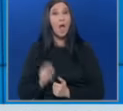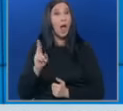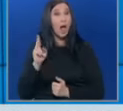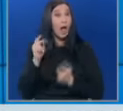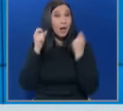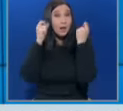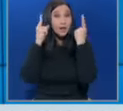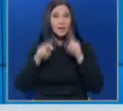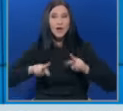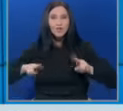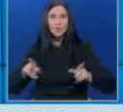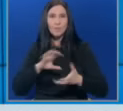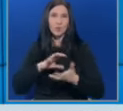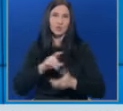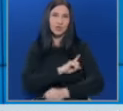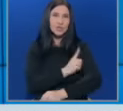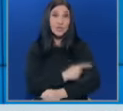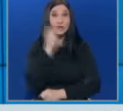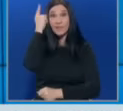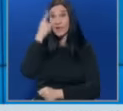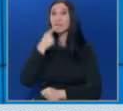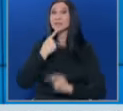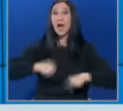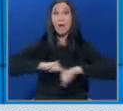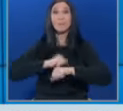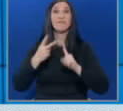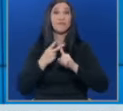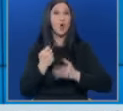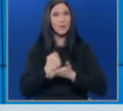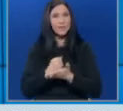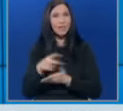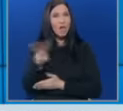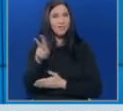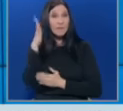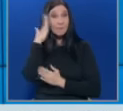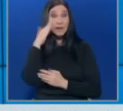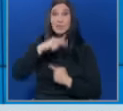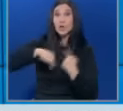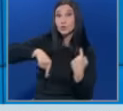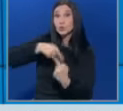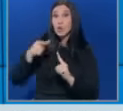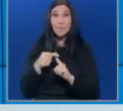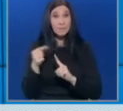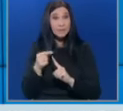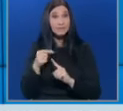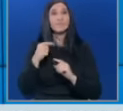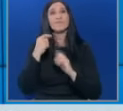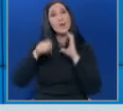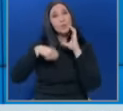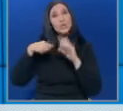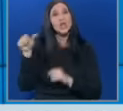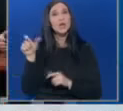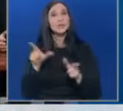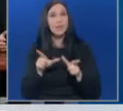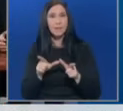А как реагираха другите политически сили на идеята за кабинет с втория мандат и двама премиери на ротационен принцип в репортажа на